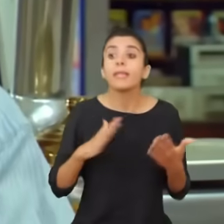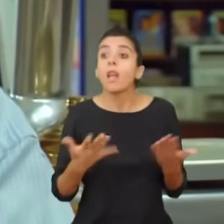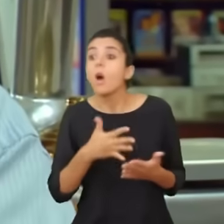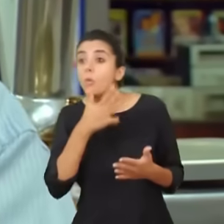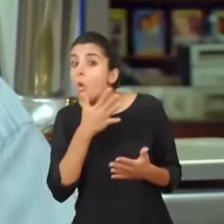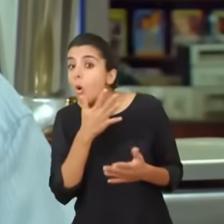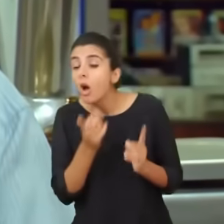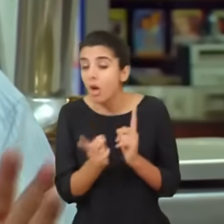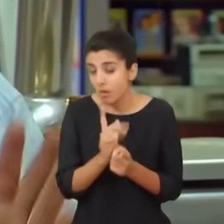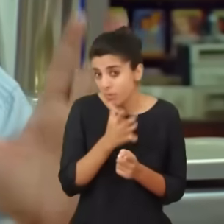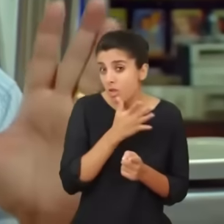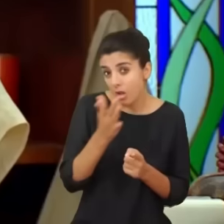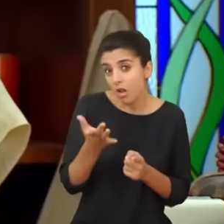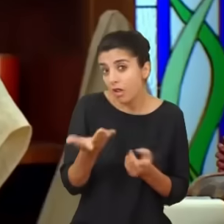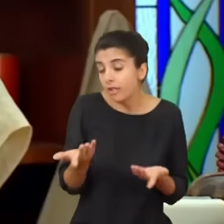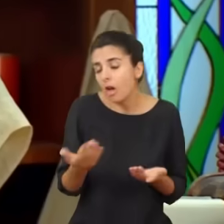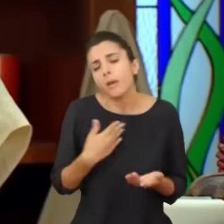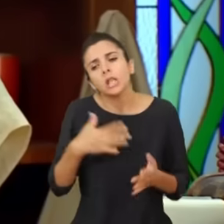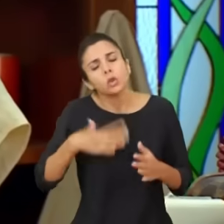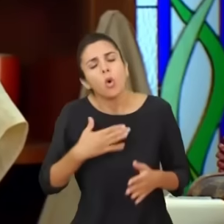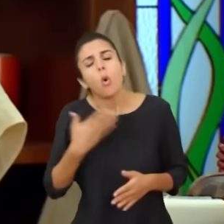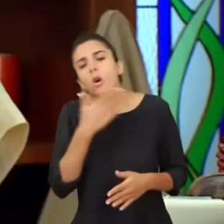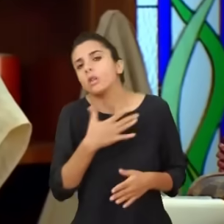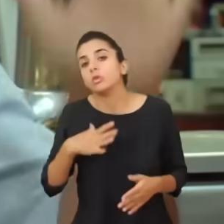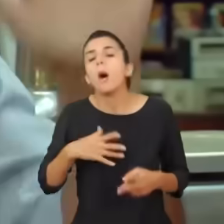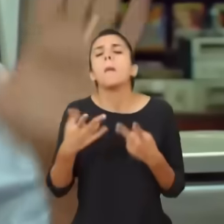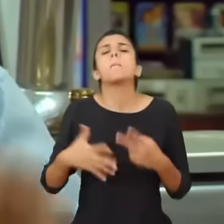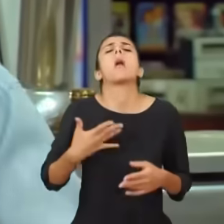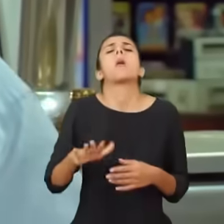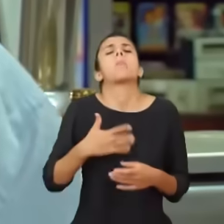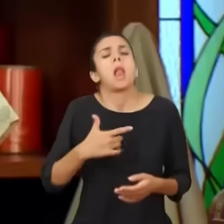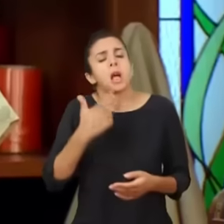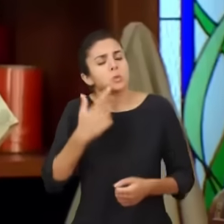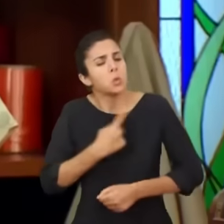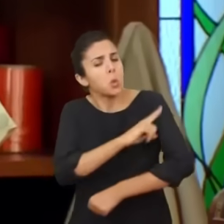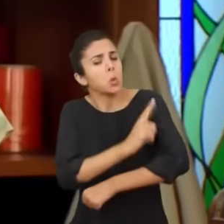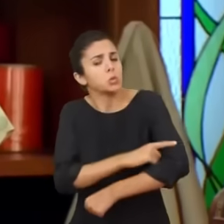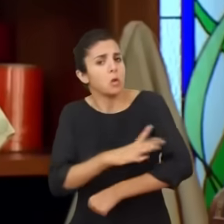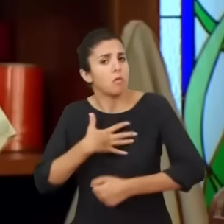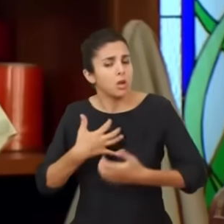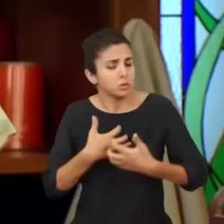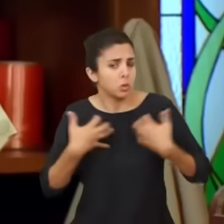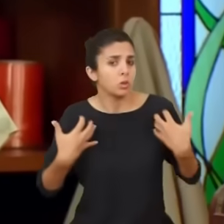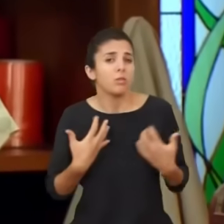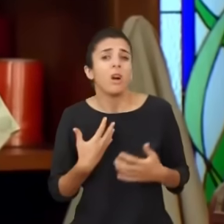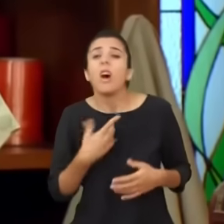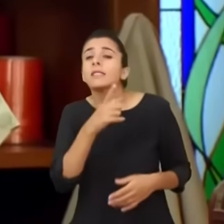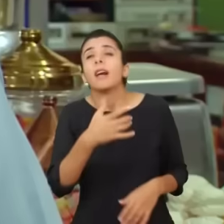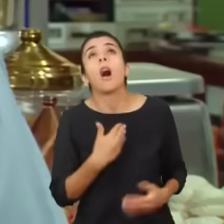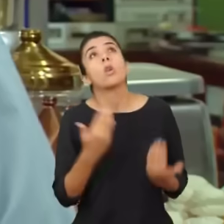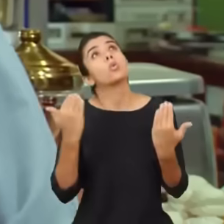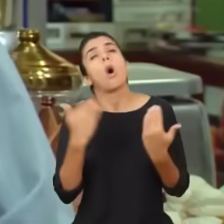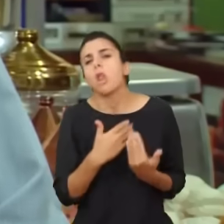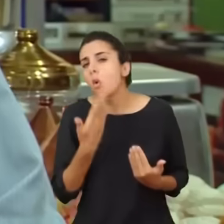yapacağımı, ya bir kere ben tutarım onu. Şeyim ben, hiç merak etme, eski toprağım ben. Ya babacığım, hem sen niyet etmedin ki.